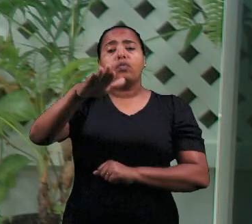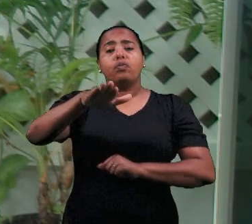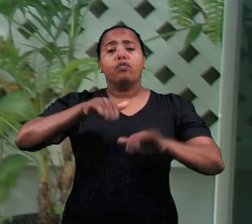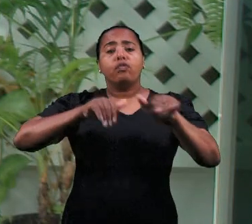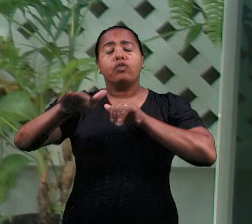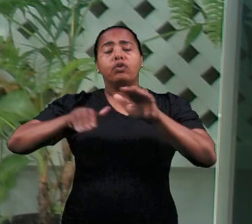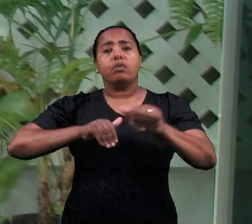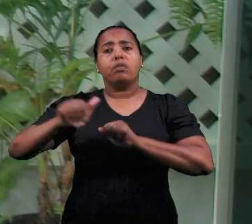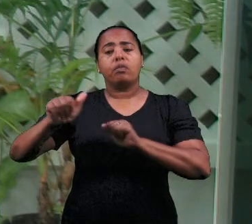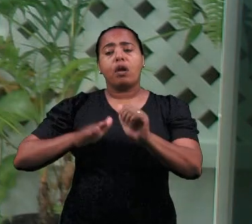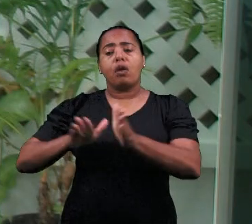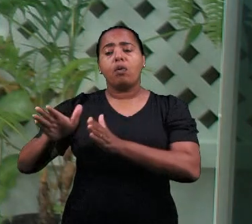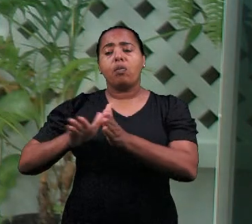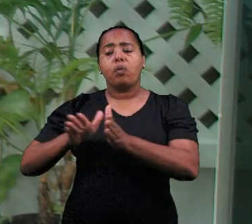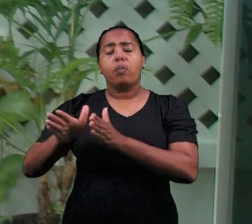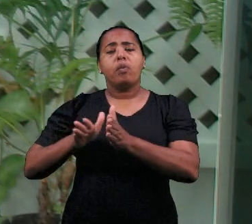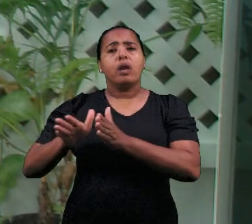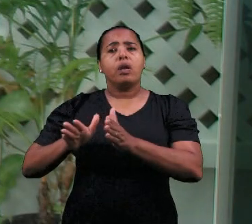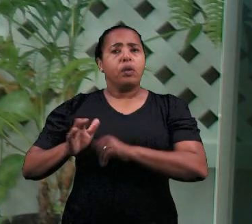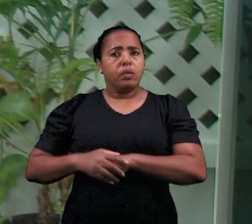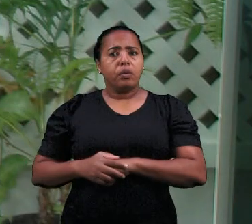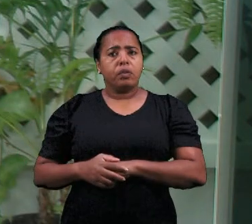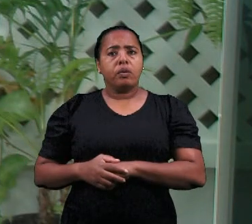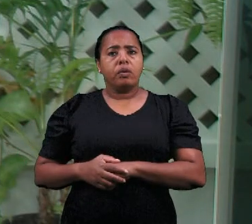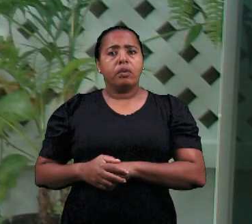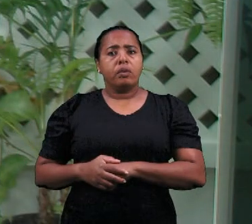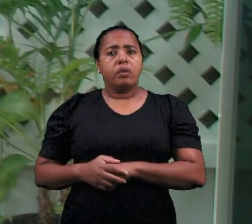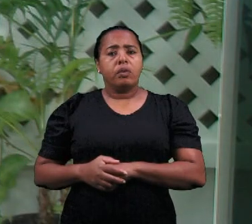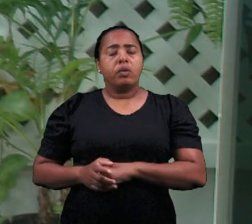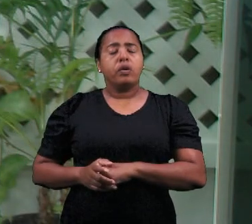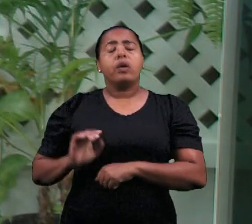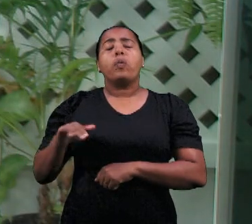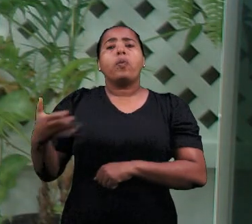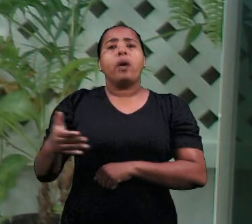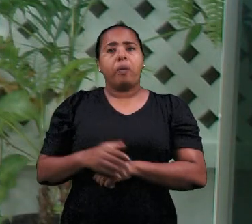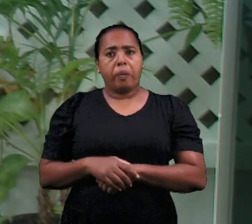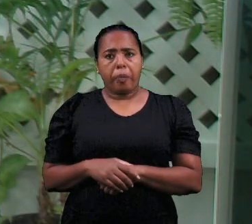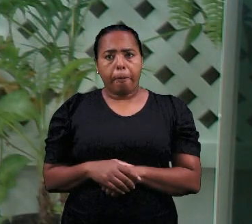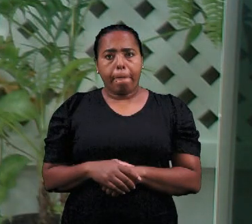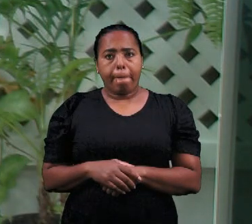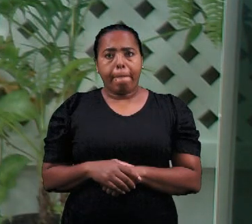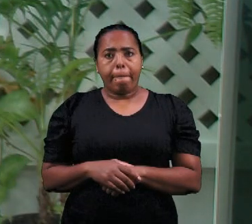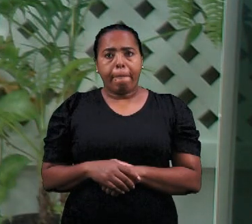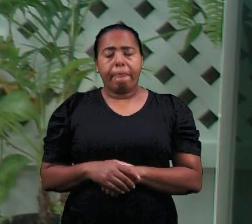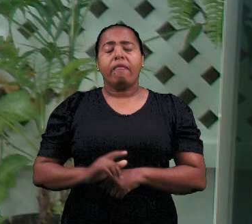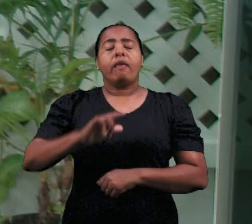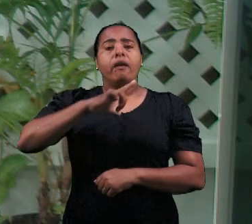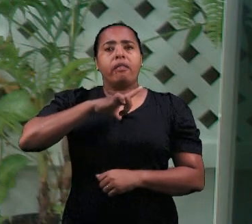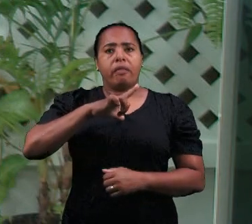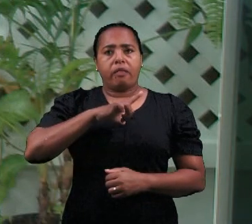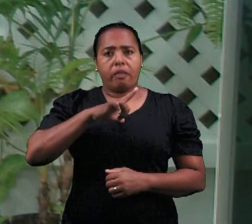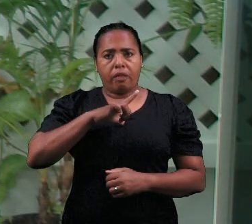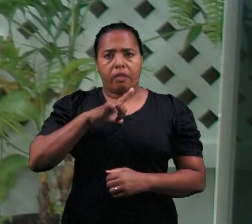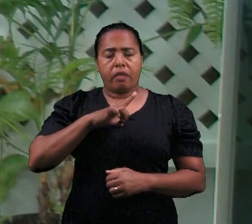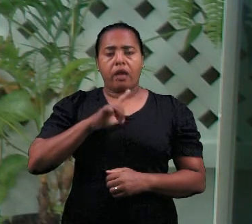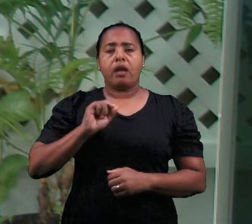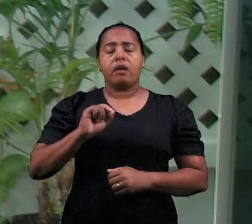Et nous avons une thématique. Nous avons été appelés pour un moment. Le